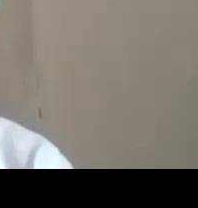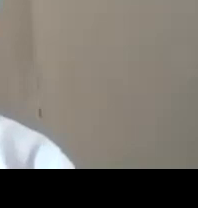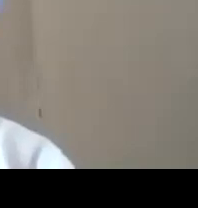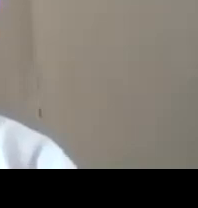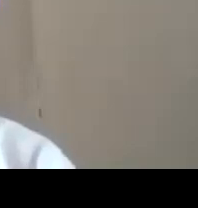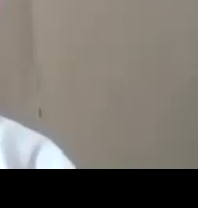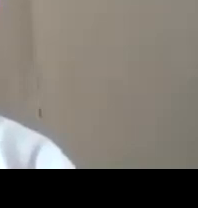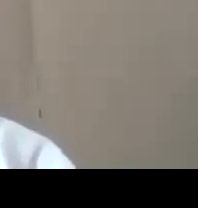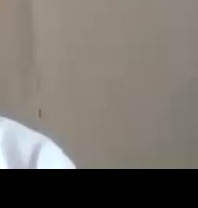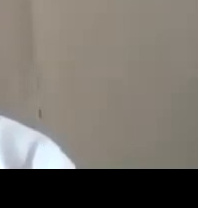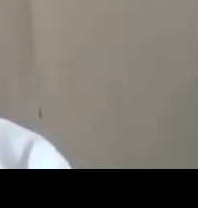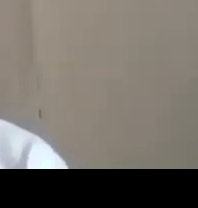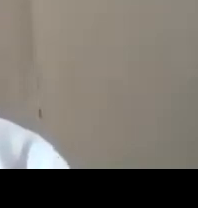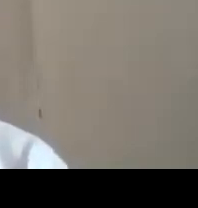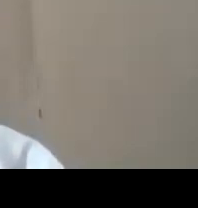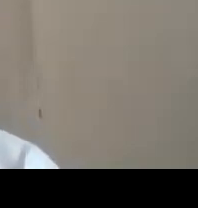No.